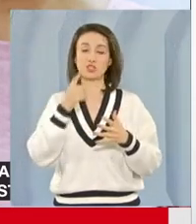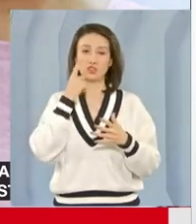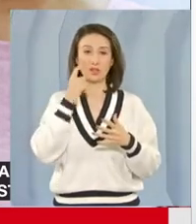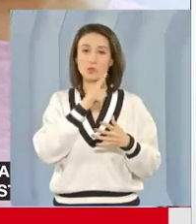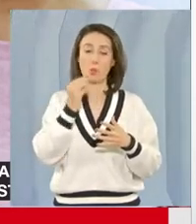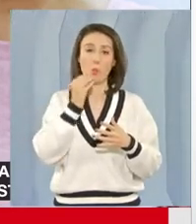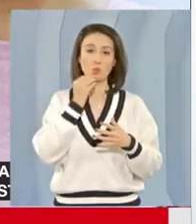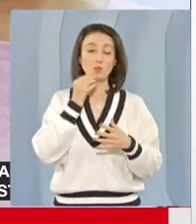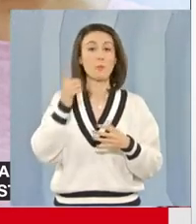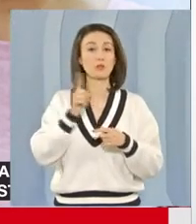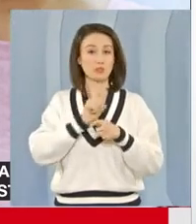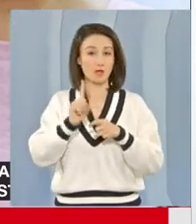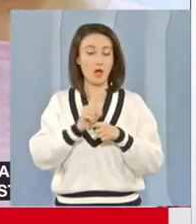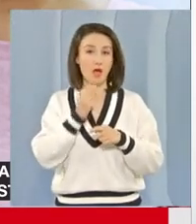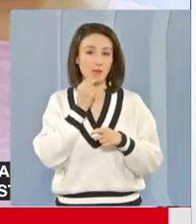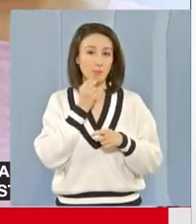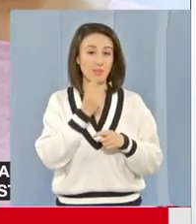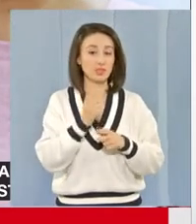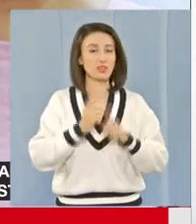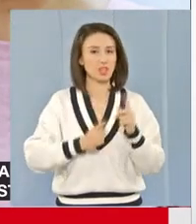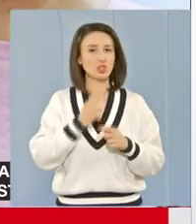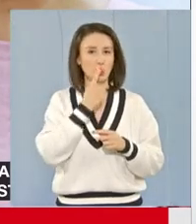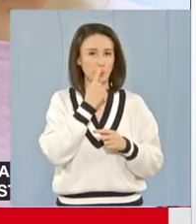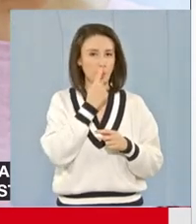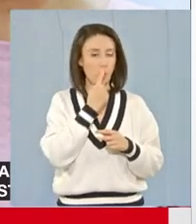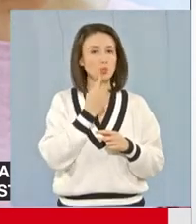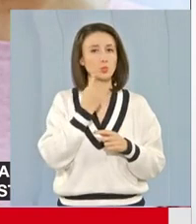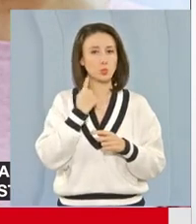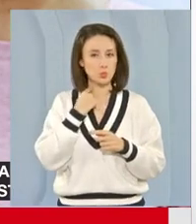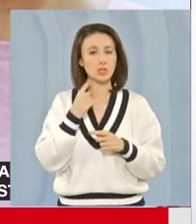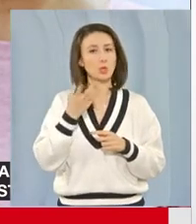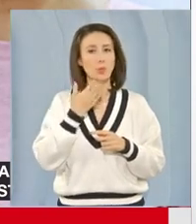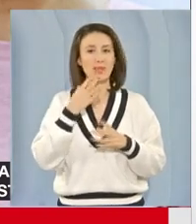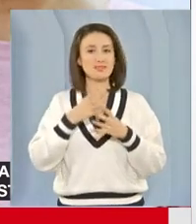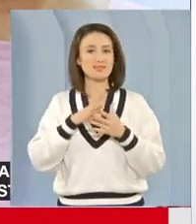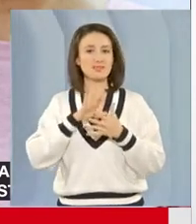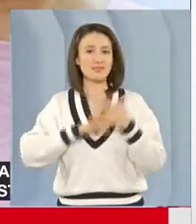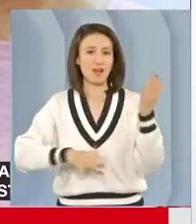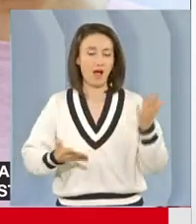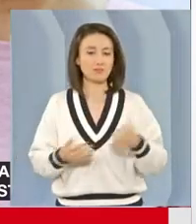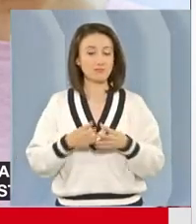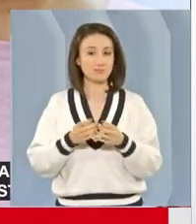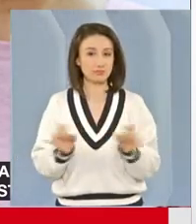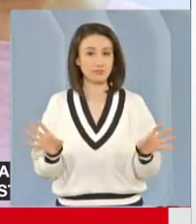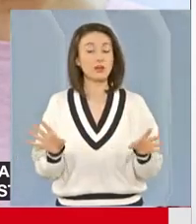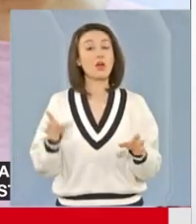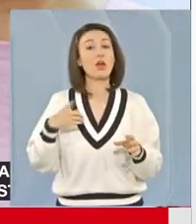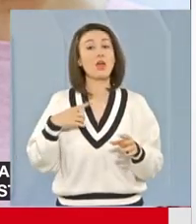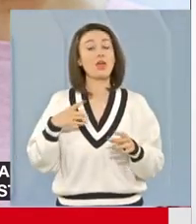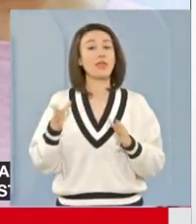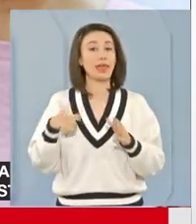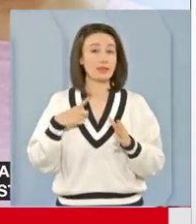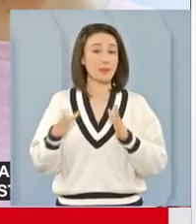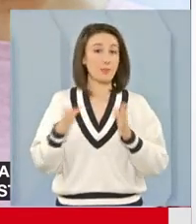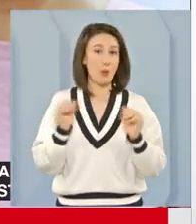consumăm acele alimente, chiar dacă gustul și mirosul nu este alterat. Și de asemenea, fiind sezonul de iarnă, să fim